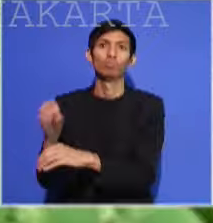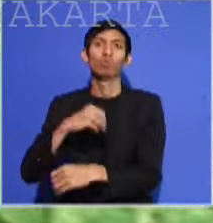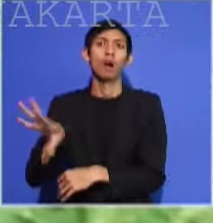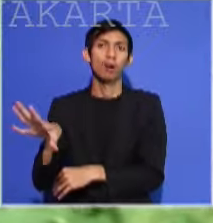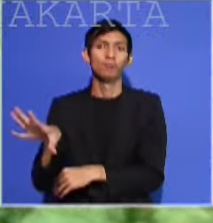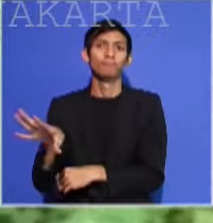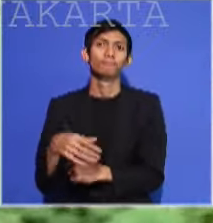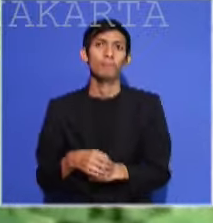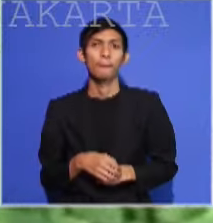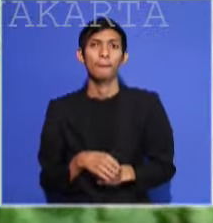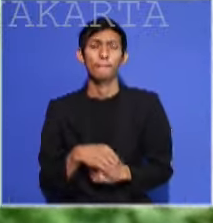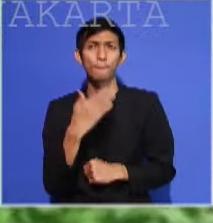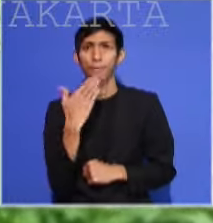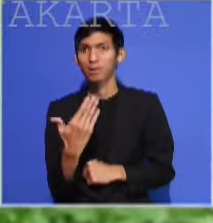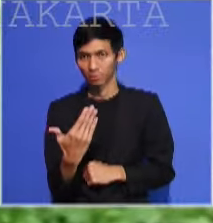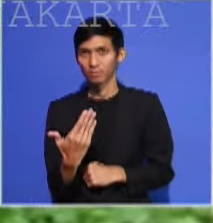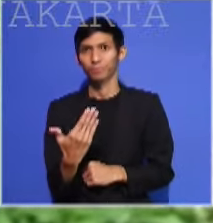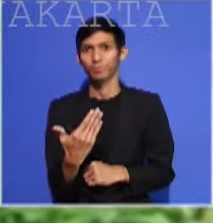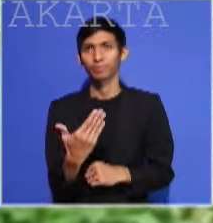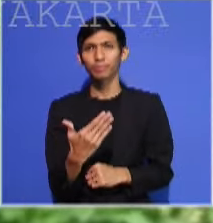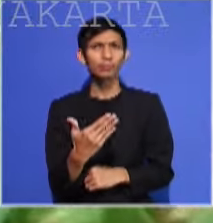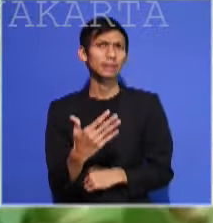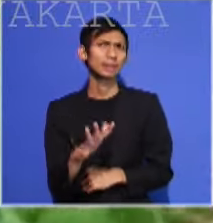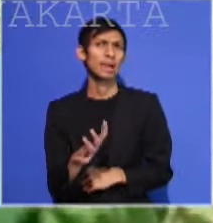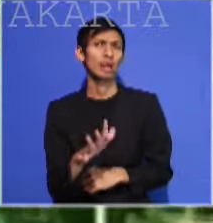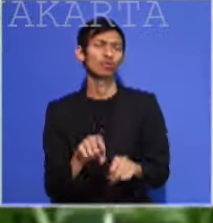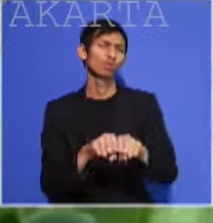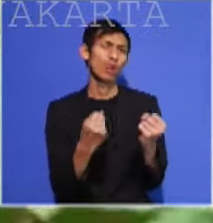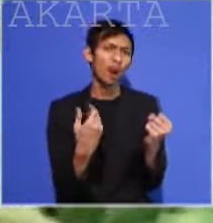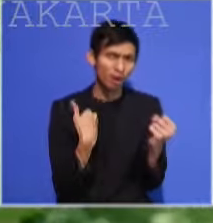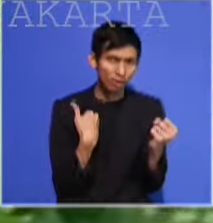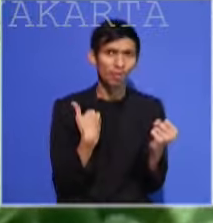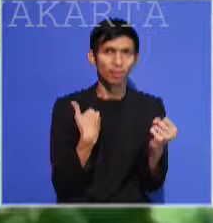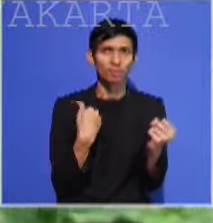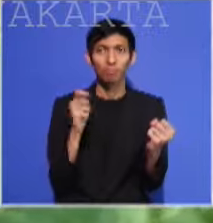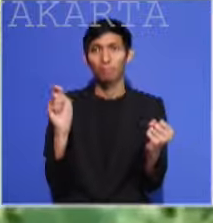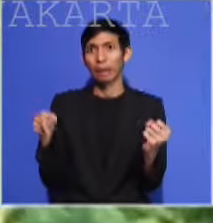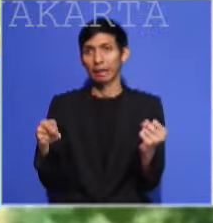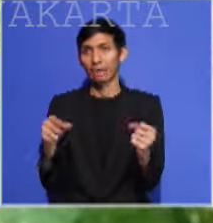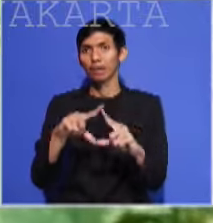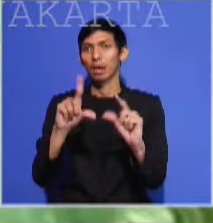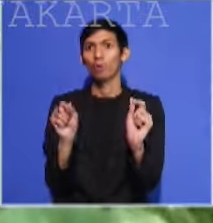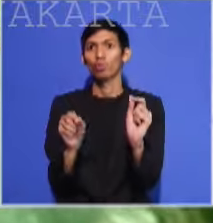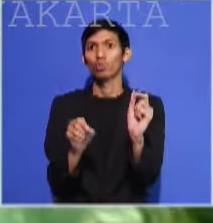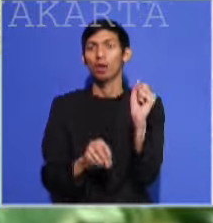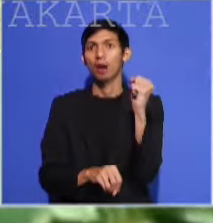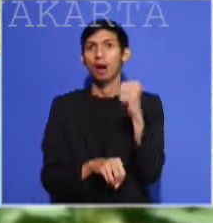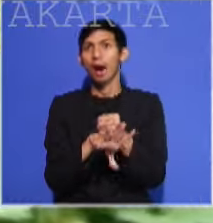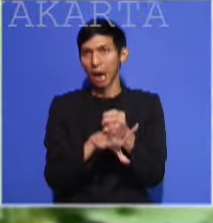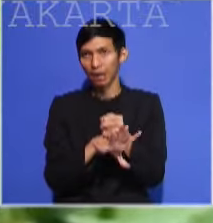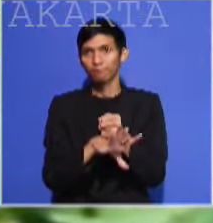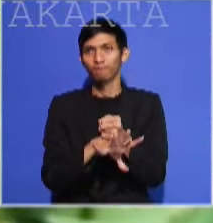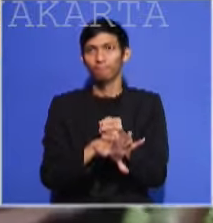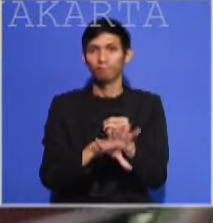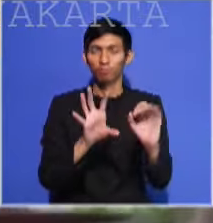pesthekaken badhe pecah jalaran basa ing pirangan oyot menapa dene ronipun. Kejawi menika wontenipun virus jene ugi kedah